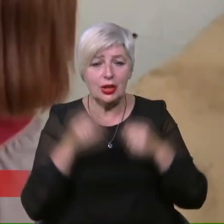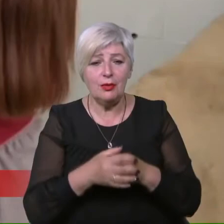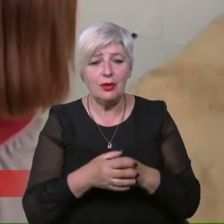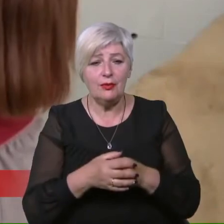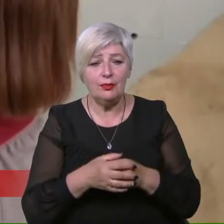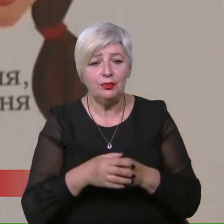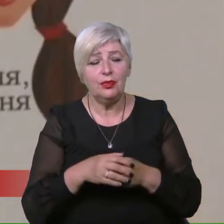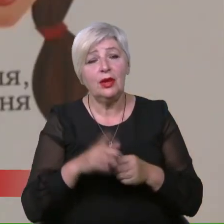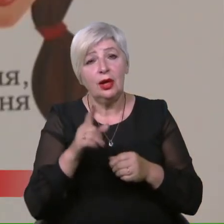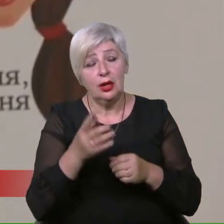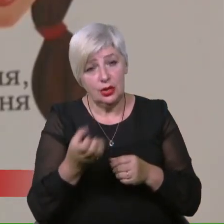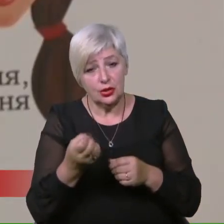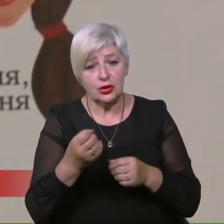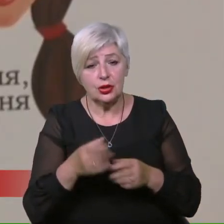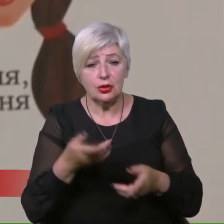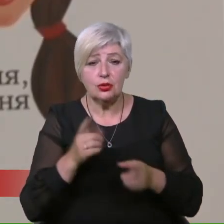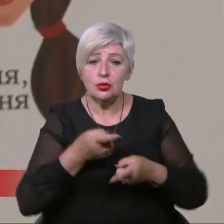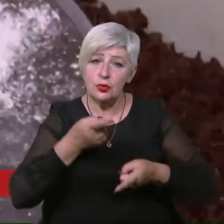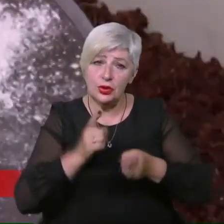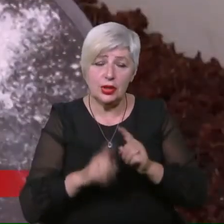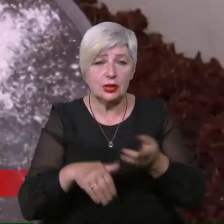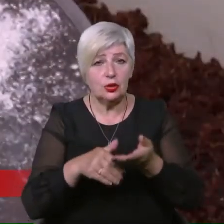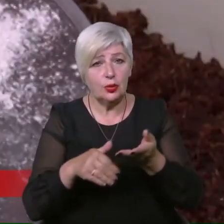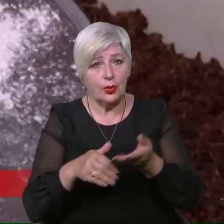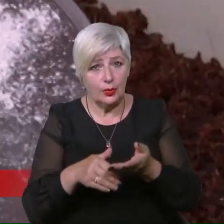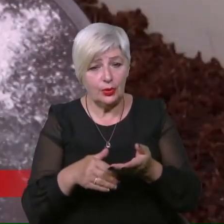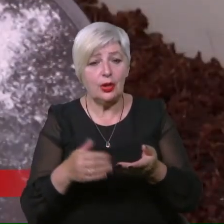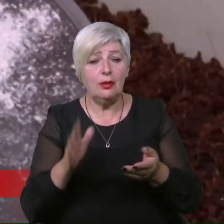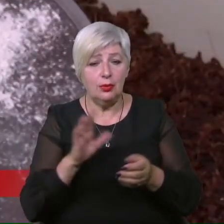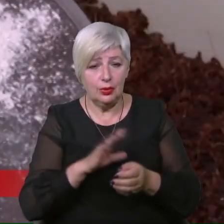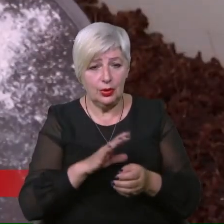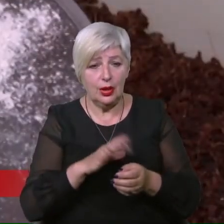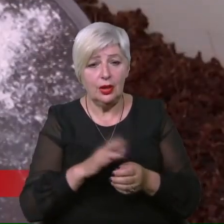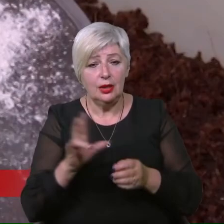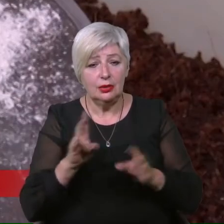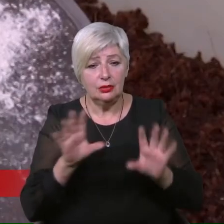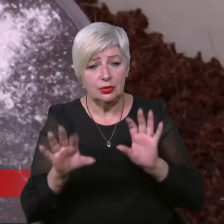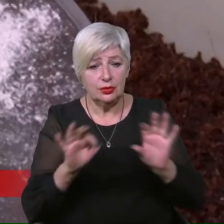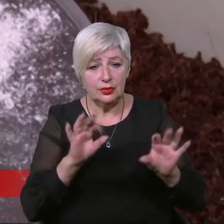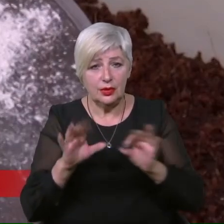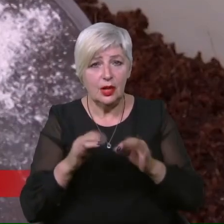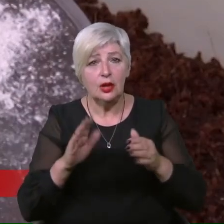додає косметологиня, аби дійсно допомогти організму, для процедур слід обирати лише домашніх равликів,